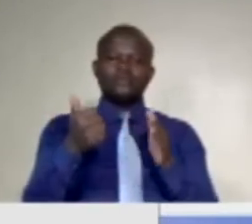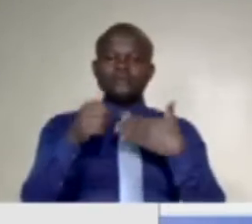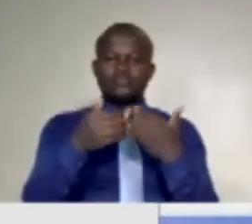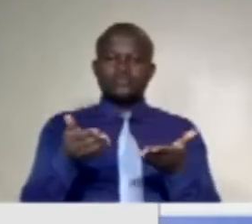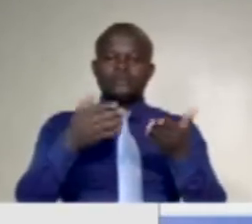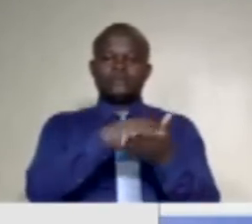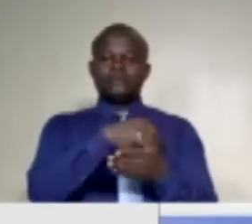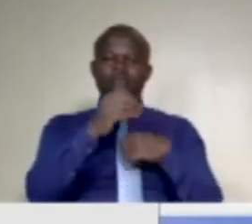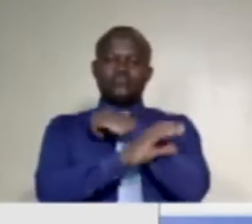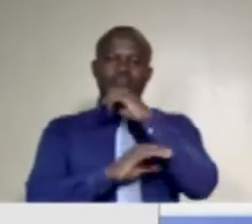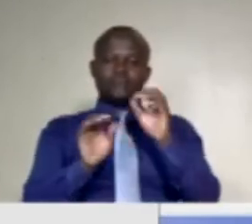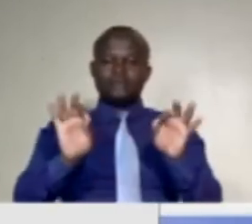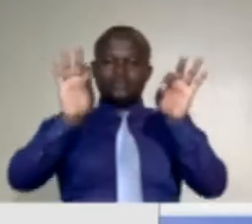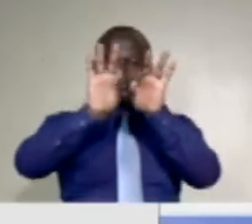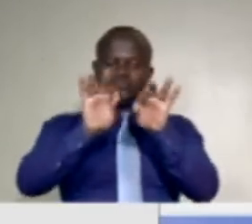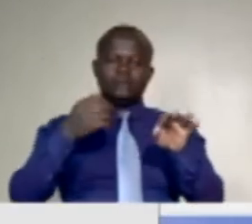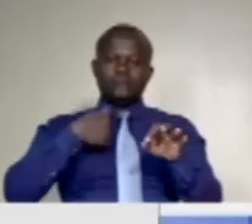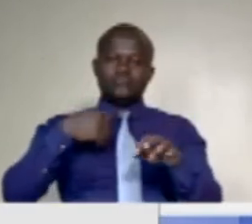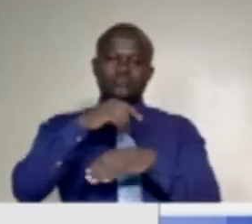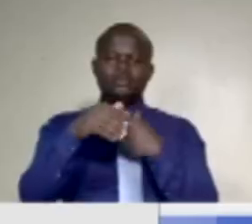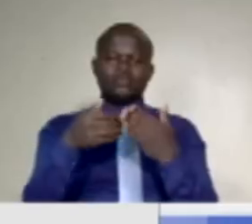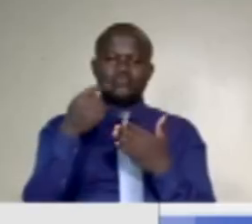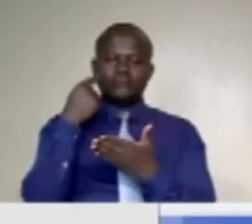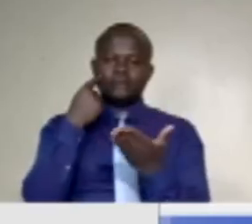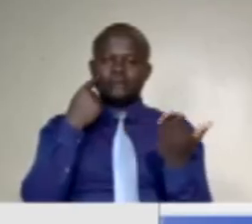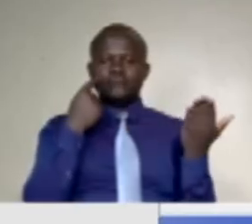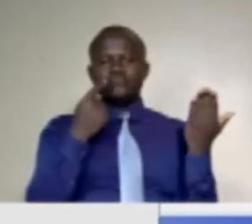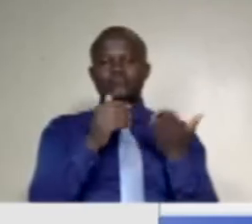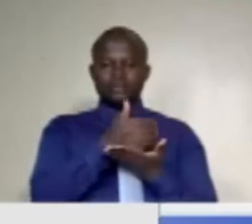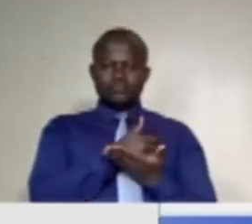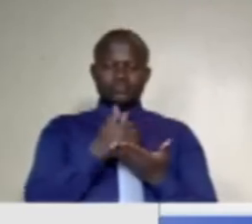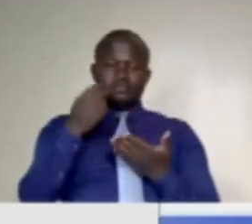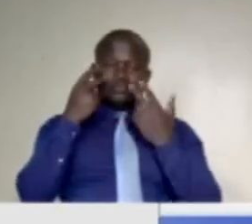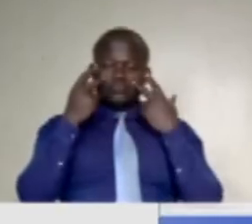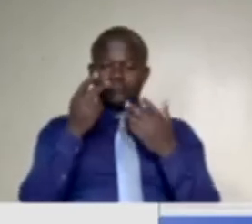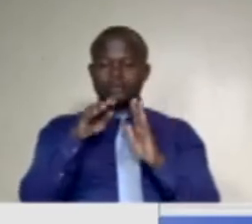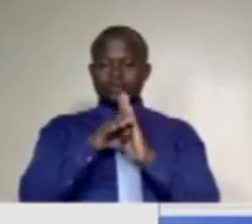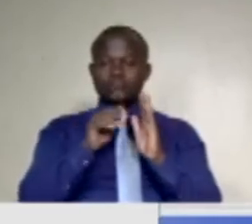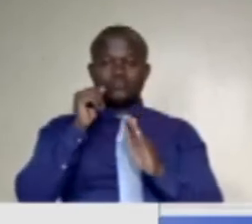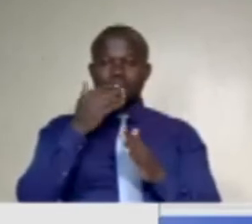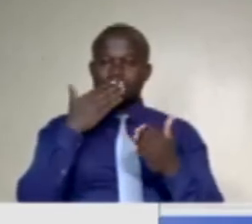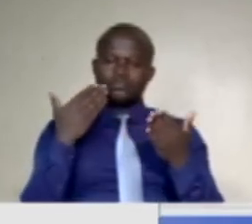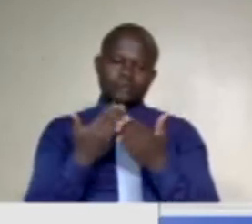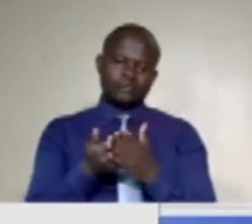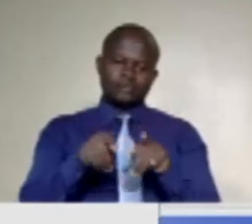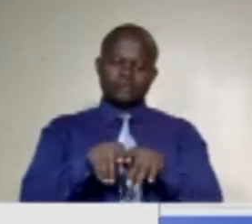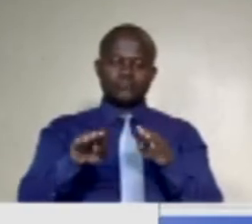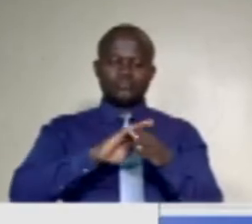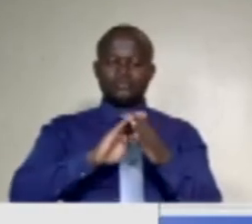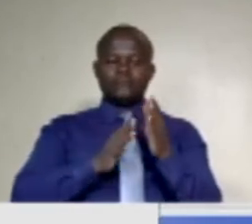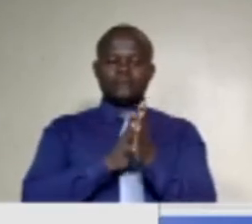Nimba buri munyarwanda wese afite aho yiteganyiriza, afite aho yizigama, twabonye ko iyi gahunda y'ejo heza ubundi ari